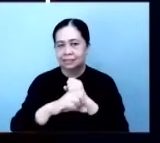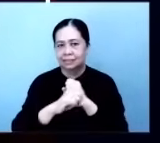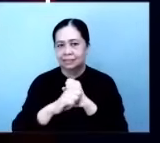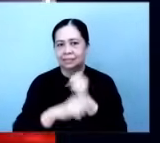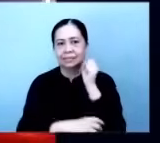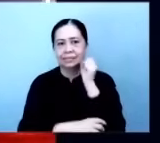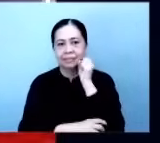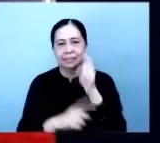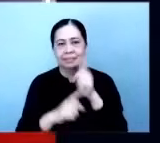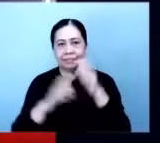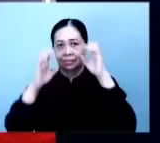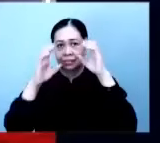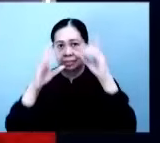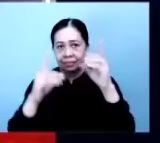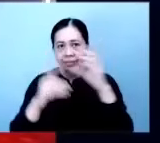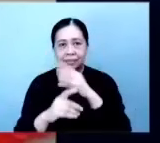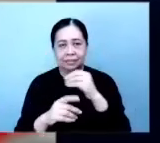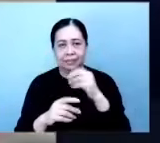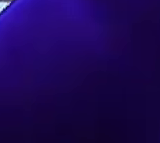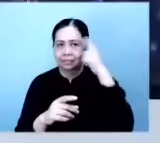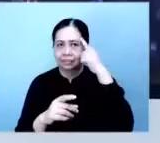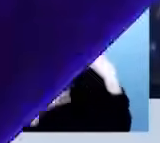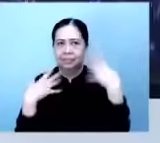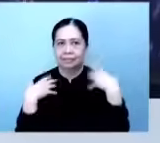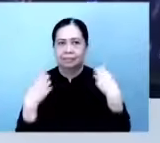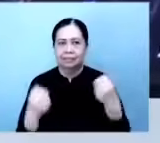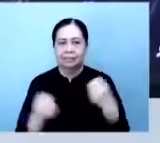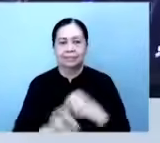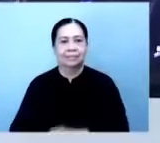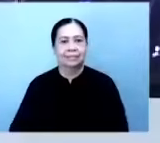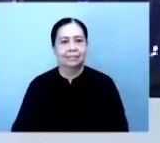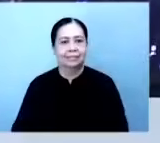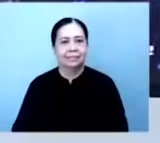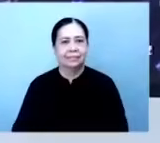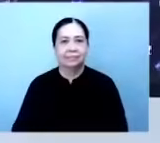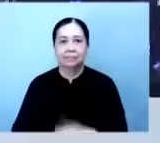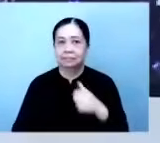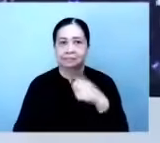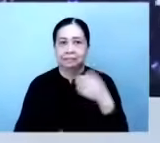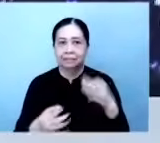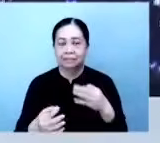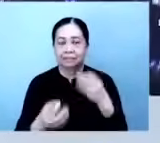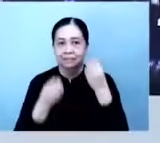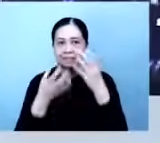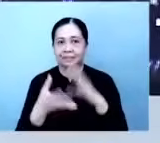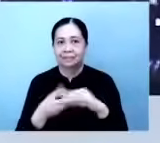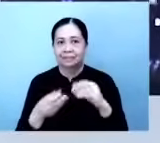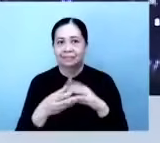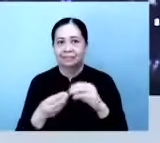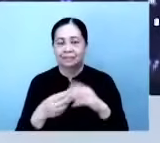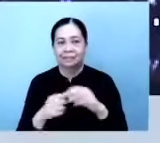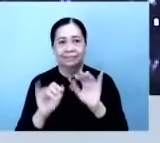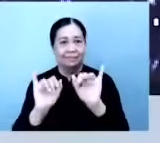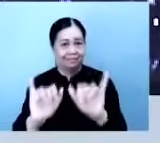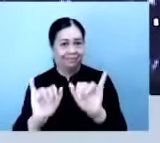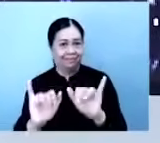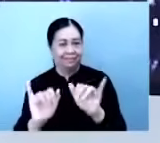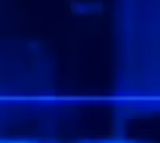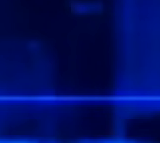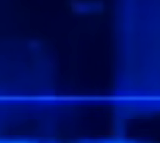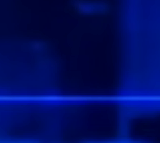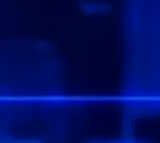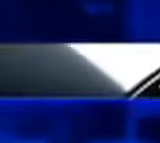ang edukasyon at mental health. Hindi pa tapos ang ating chikahan tonight at kaya dyan lang kayo mga kapatid.